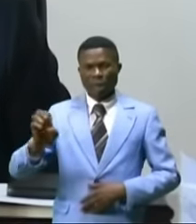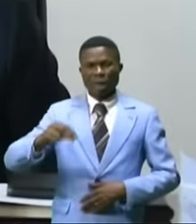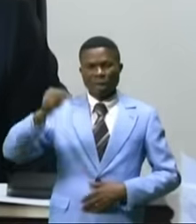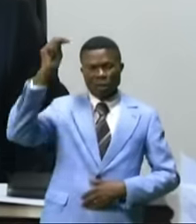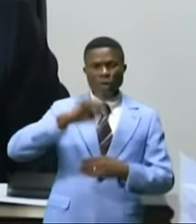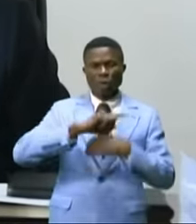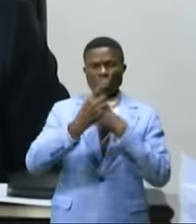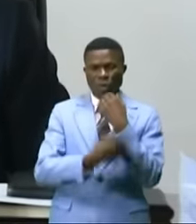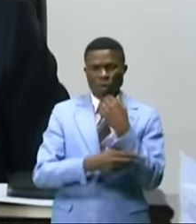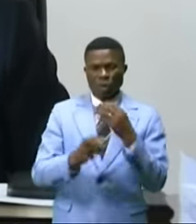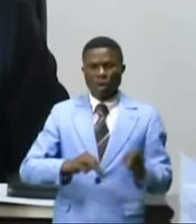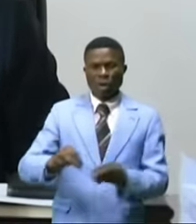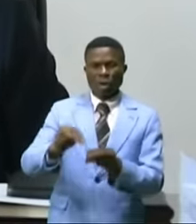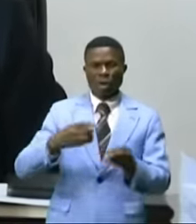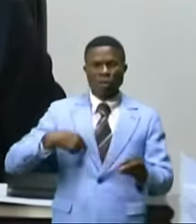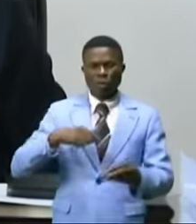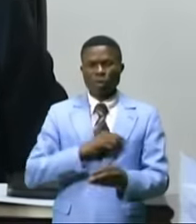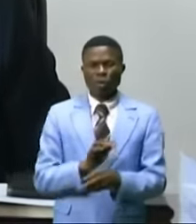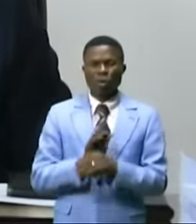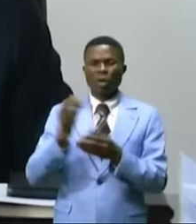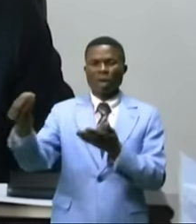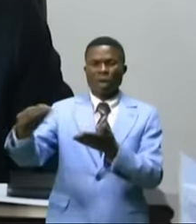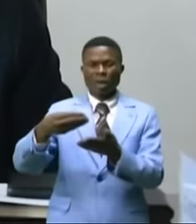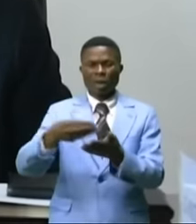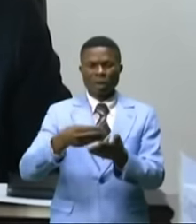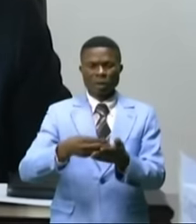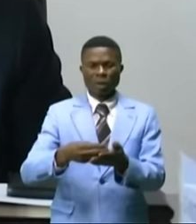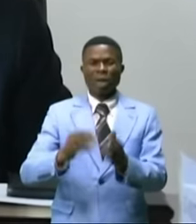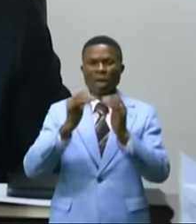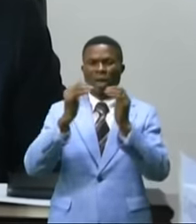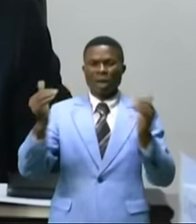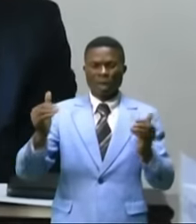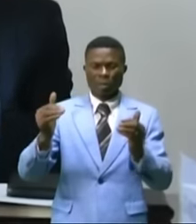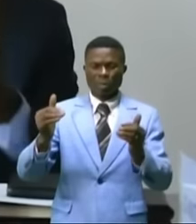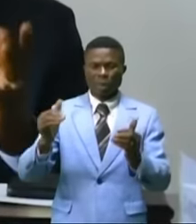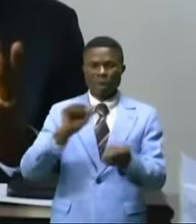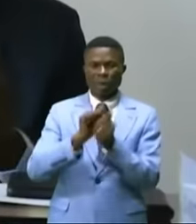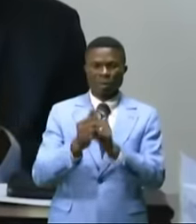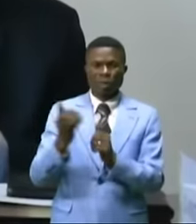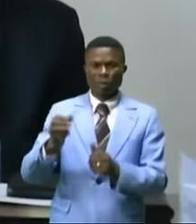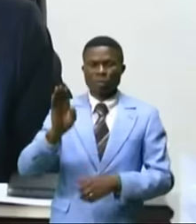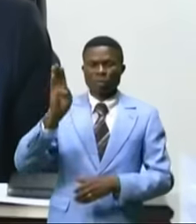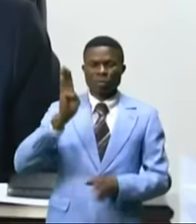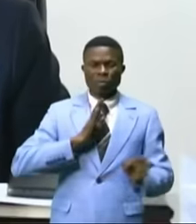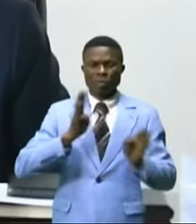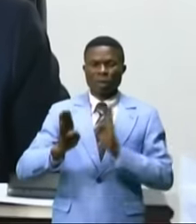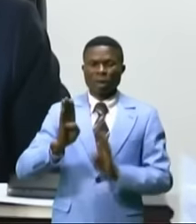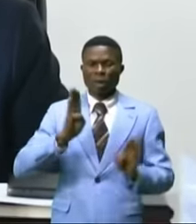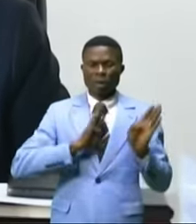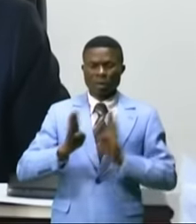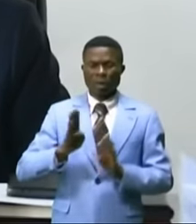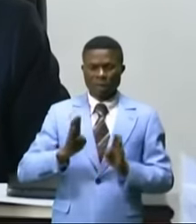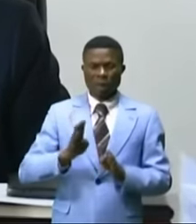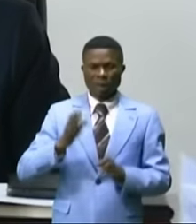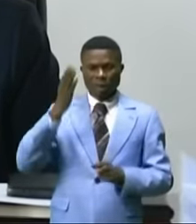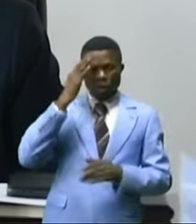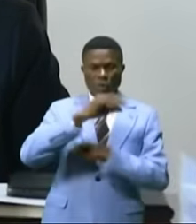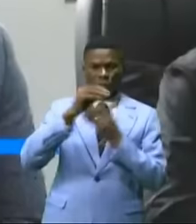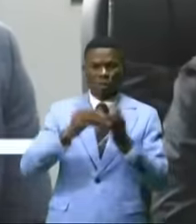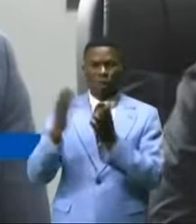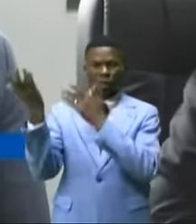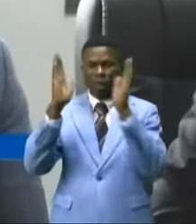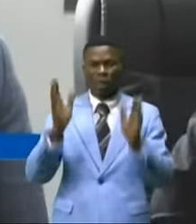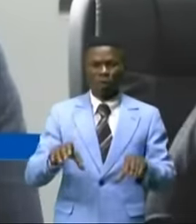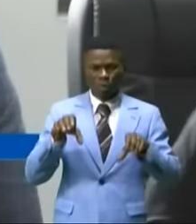notre manière de contribuer aussi à la pacification de cet espace. Moutembo est connu comme le centre commercial de la